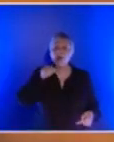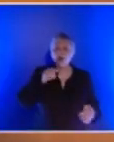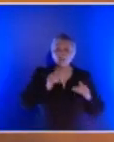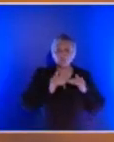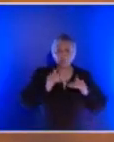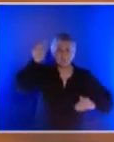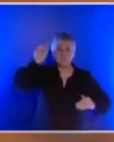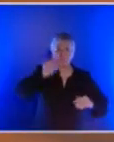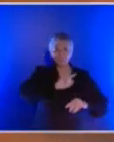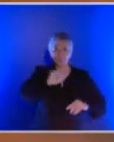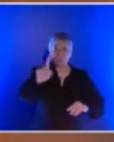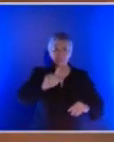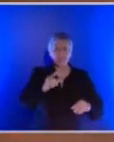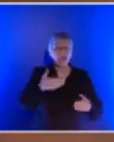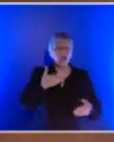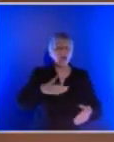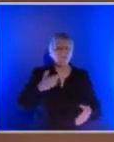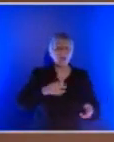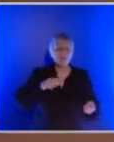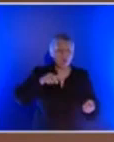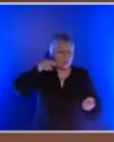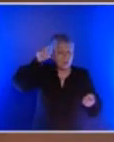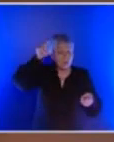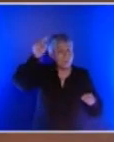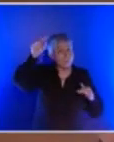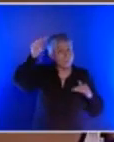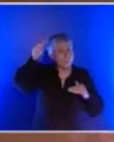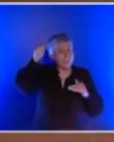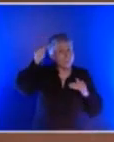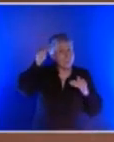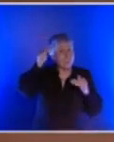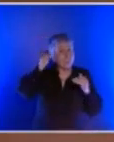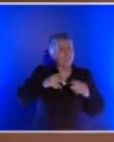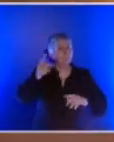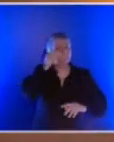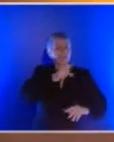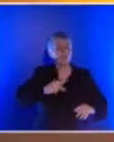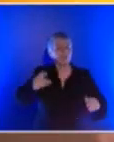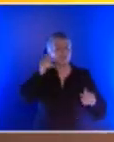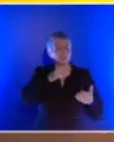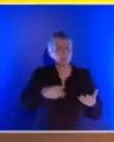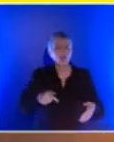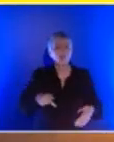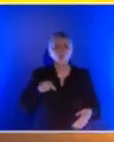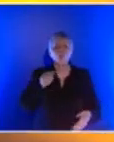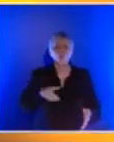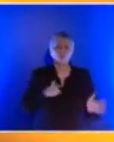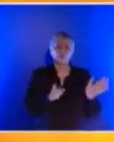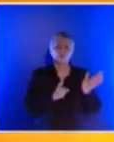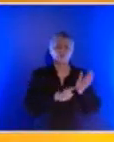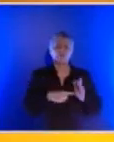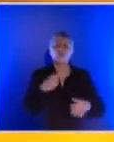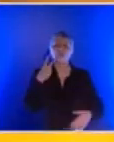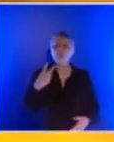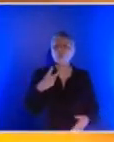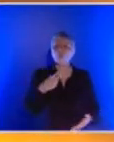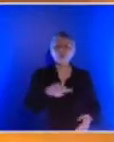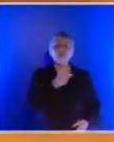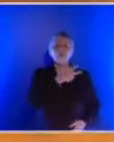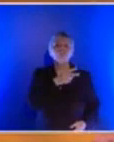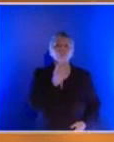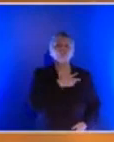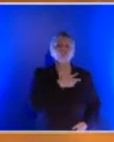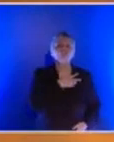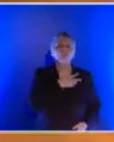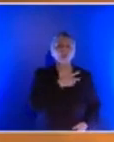θα αποκαθιστά τη δικαιοσύνη στο φορολογικό σύστημα, δηλαδή, με απλά ελληνικά, ο καθένας θα πληρώνει